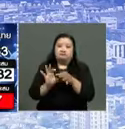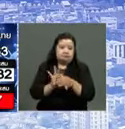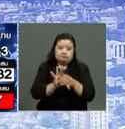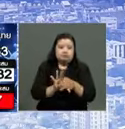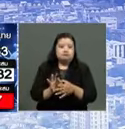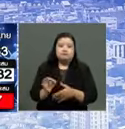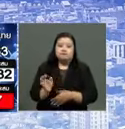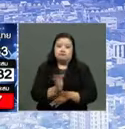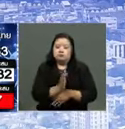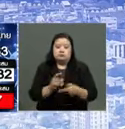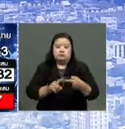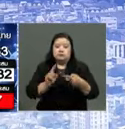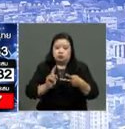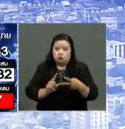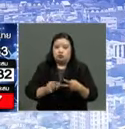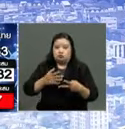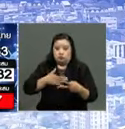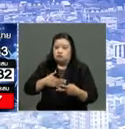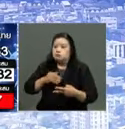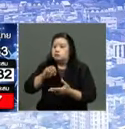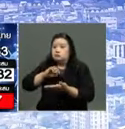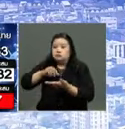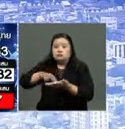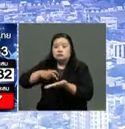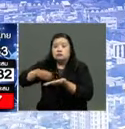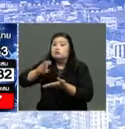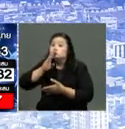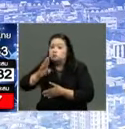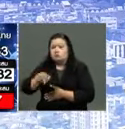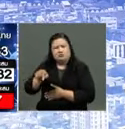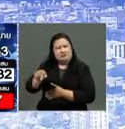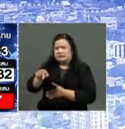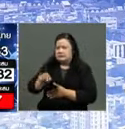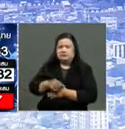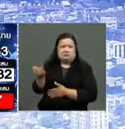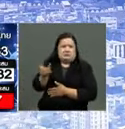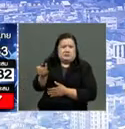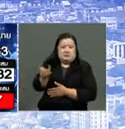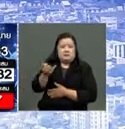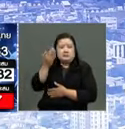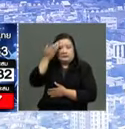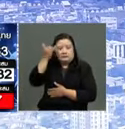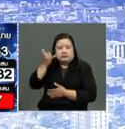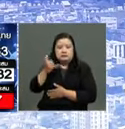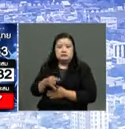เขาให้คนใช้นะครับคนใช้คือเราให้ Reportเขาว่าเป็นข้อความขยะนะครับเขาทำอยู่ 2